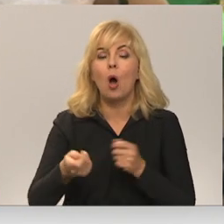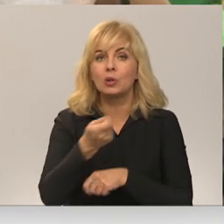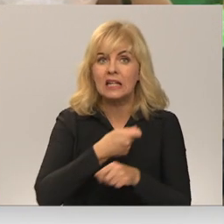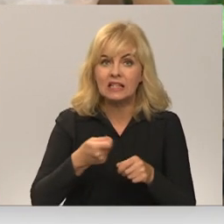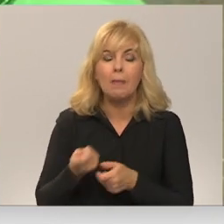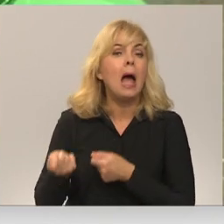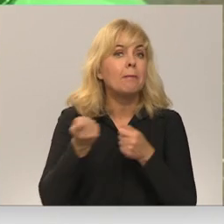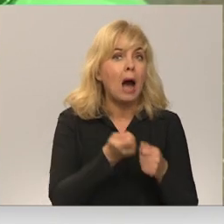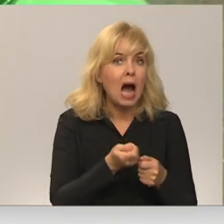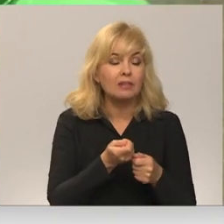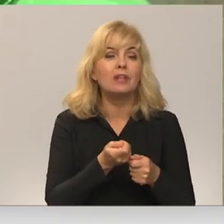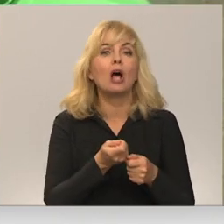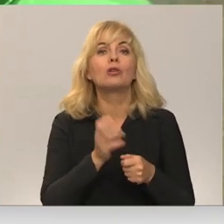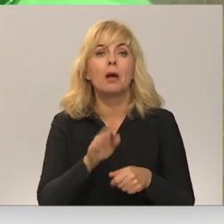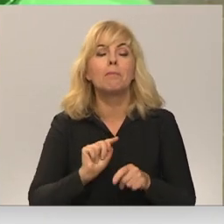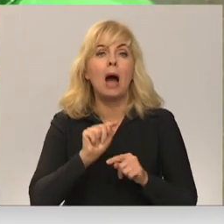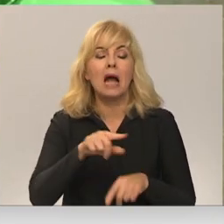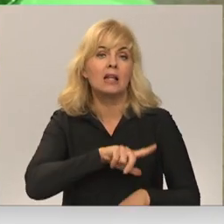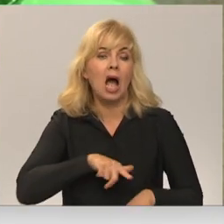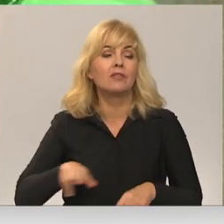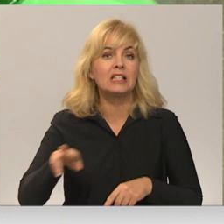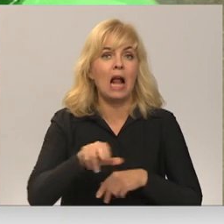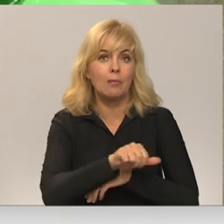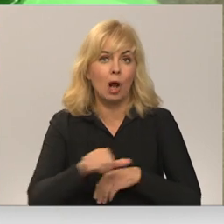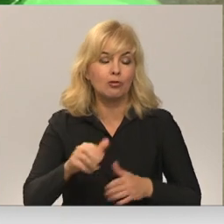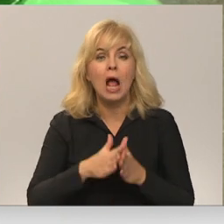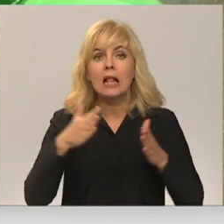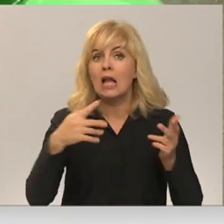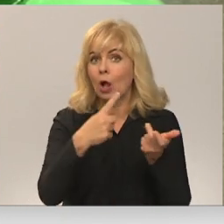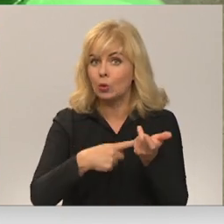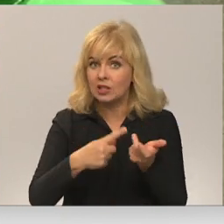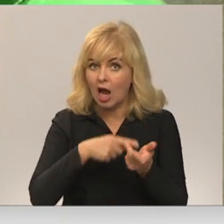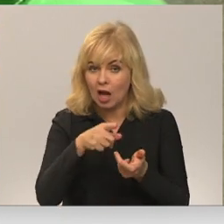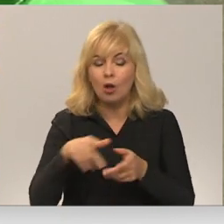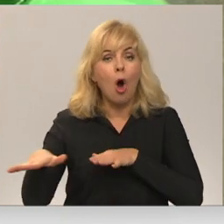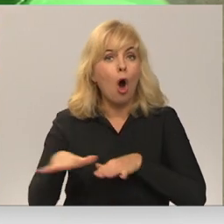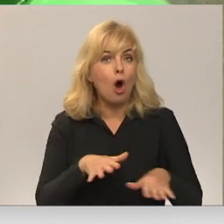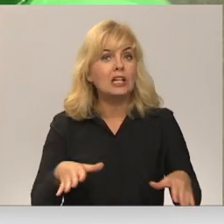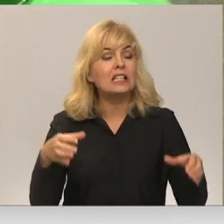un pārvietošanu pār Latvijas Republikas valsts robežai lielos apmēros organizētā